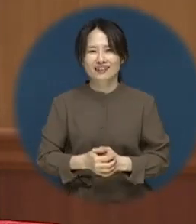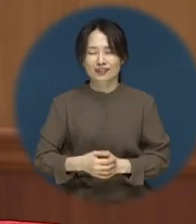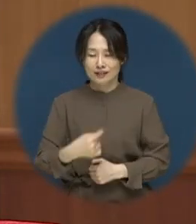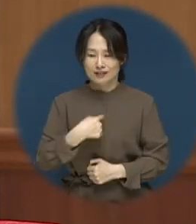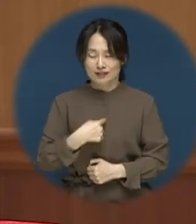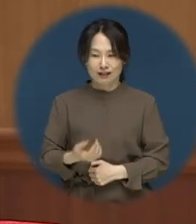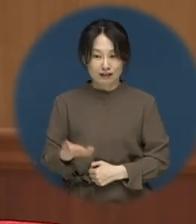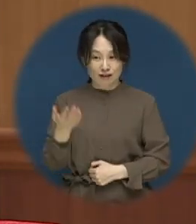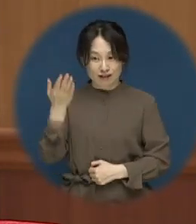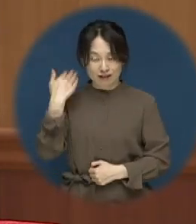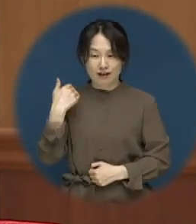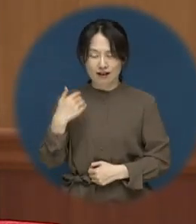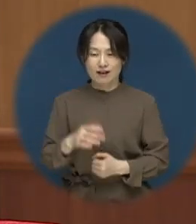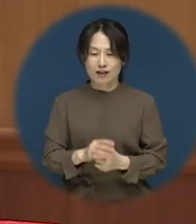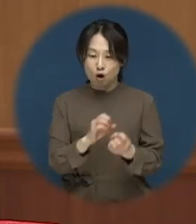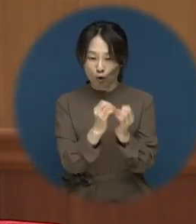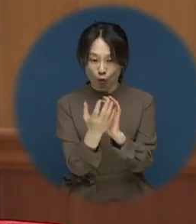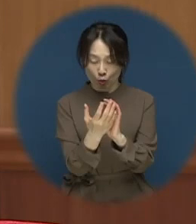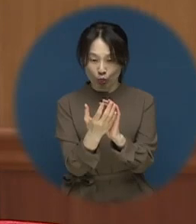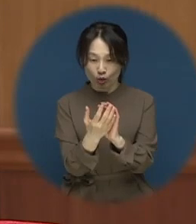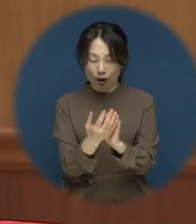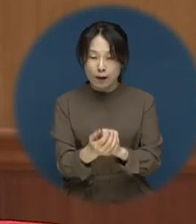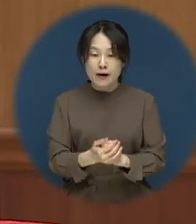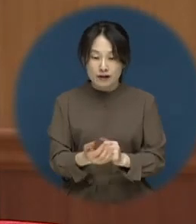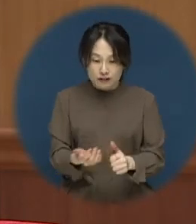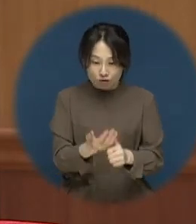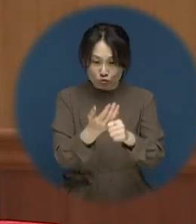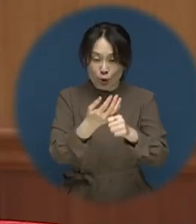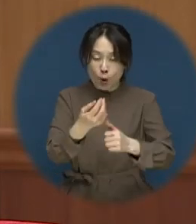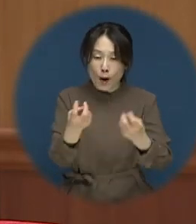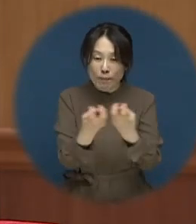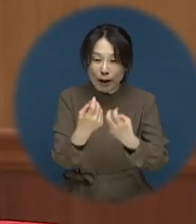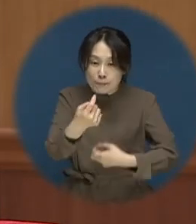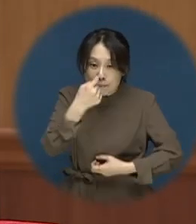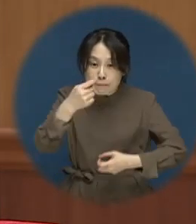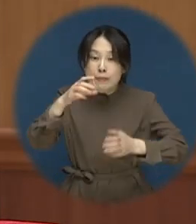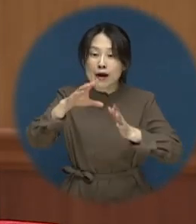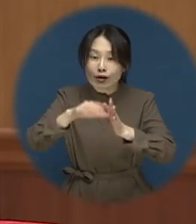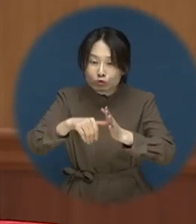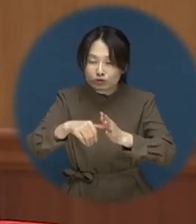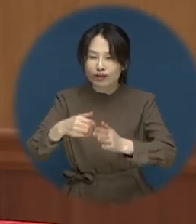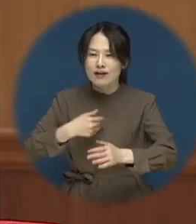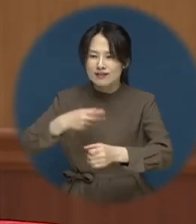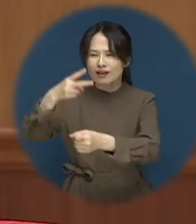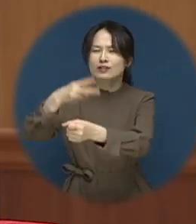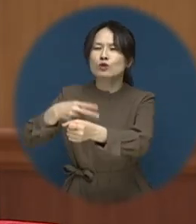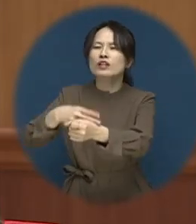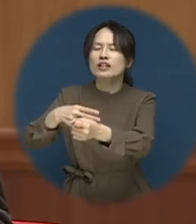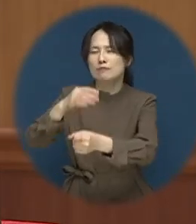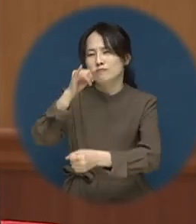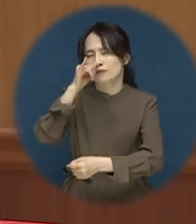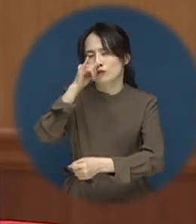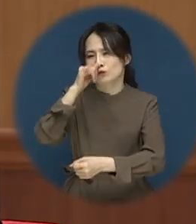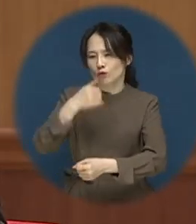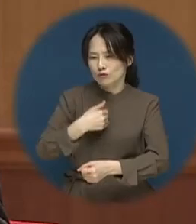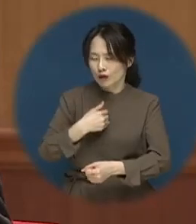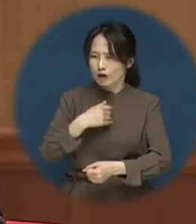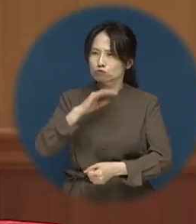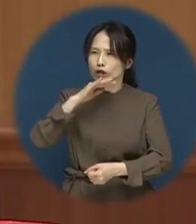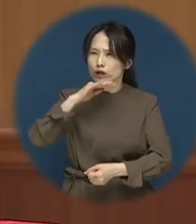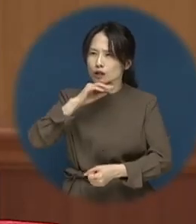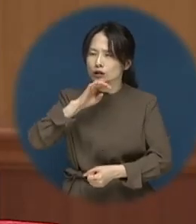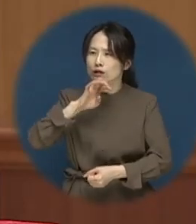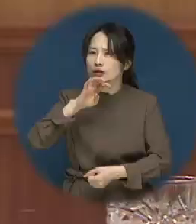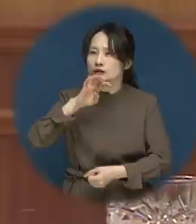생활을 할 때. 예. 저희 사수가 계셨어요. 그때. 예. 이제 군대 가기 전인데 그분이 이제 환갑이 넘으셨으니까 저랑 40년